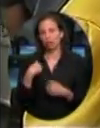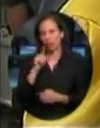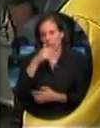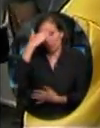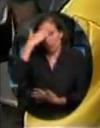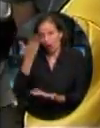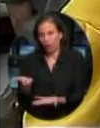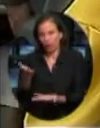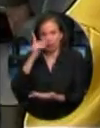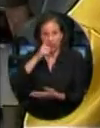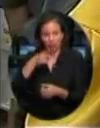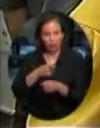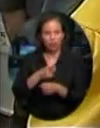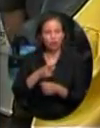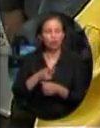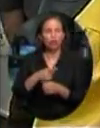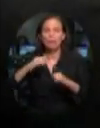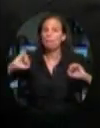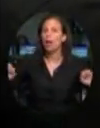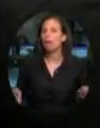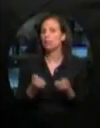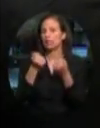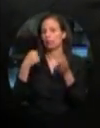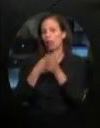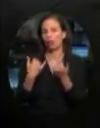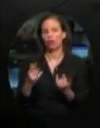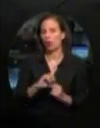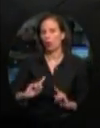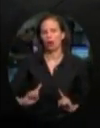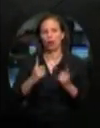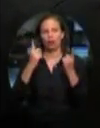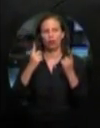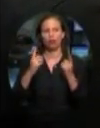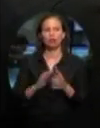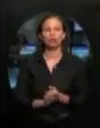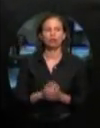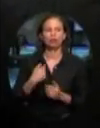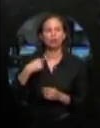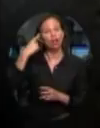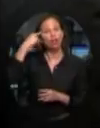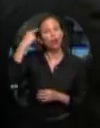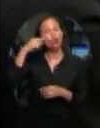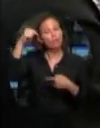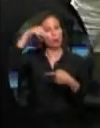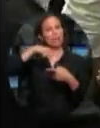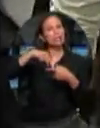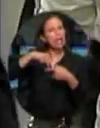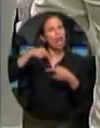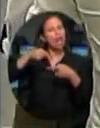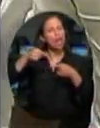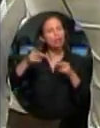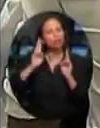צריך לזכור שעשינו מאמצים רבים עד אז וזה לא קרה. אני חושב שיש פוטנציאל פה. נקווה, מאחלים לו